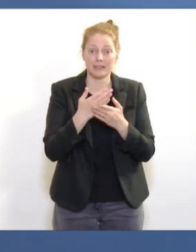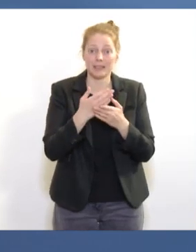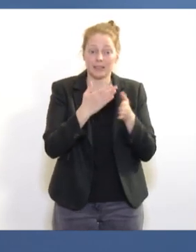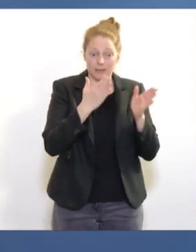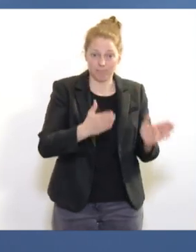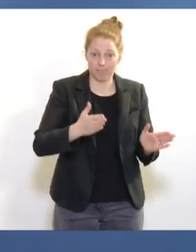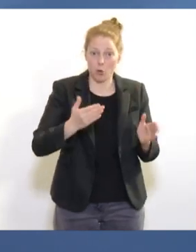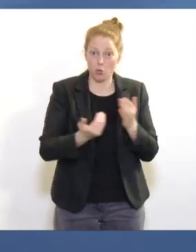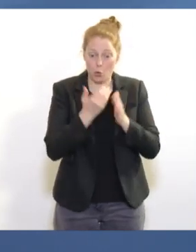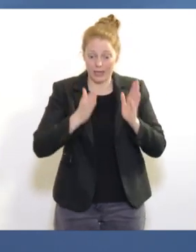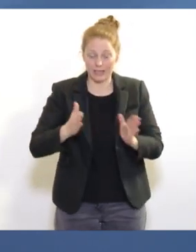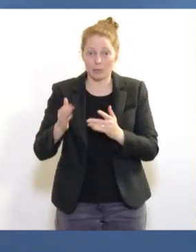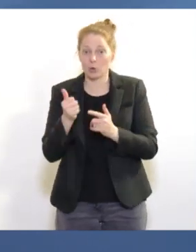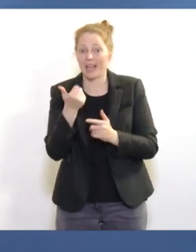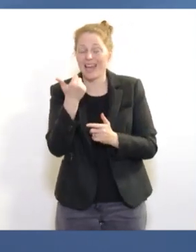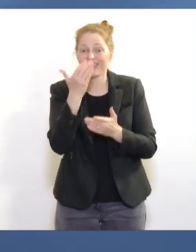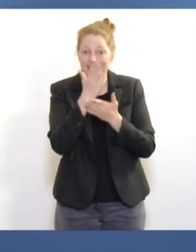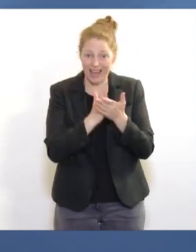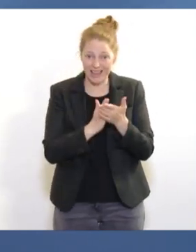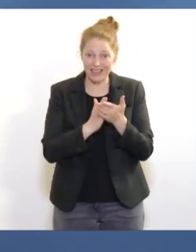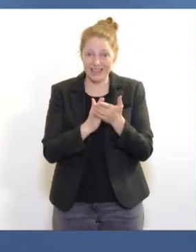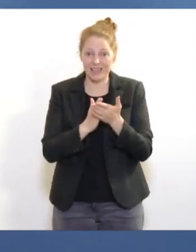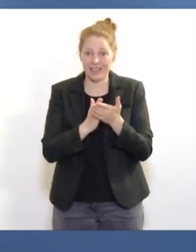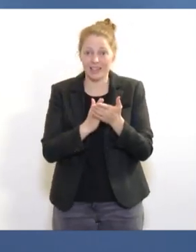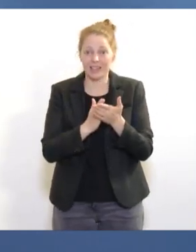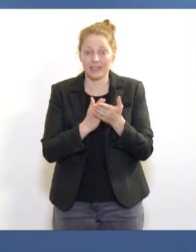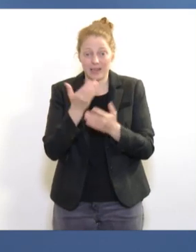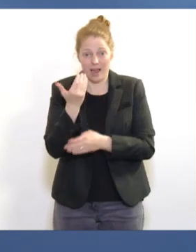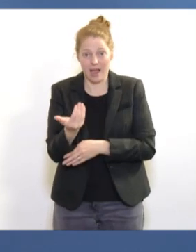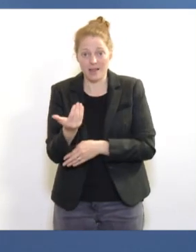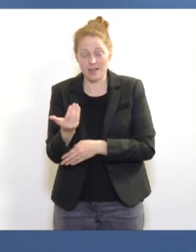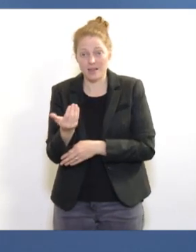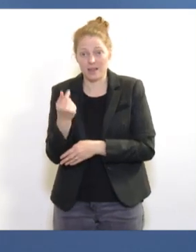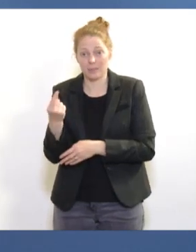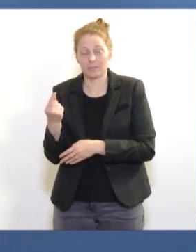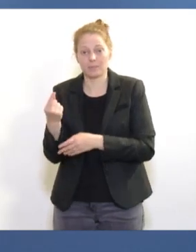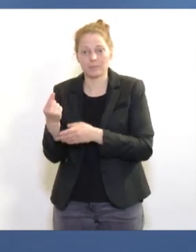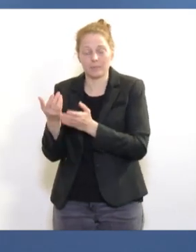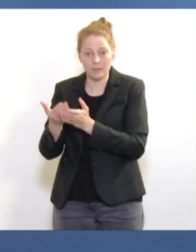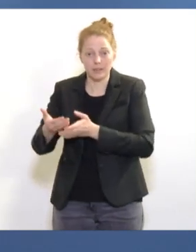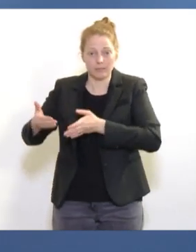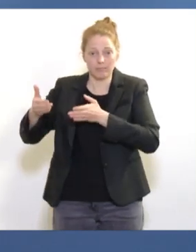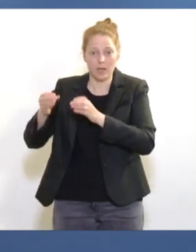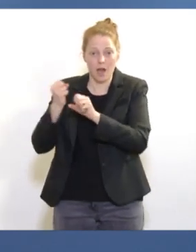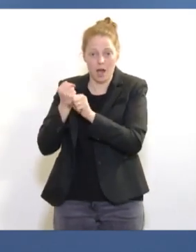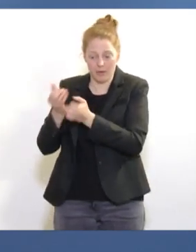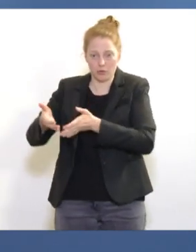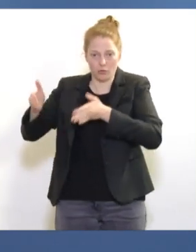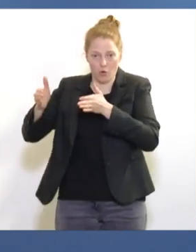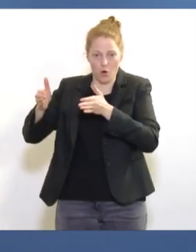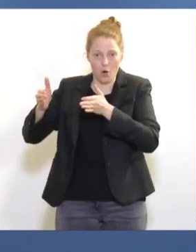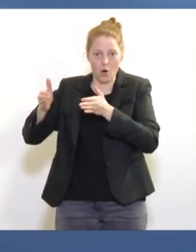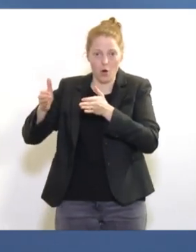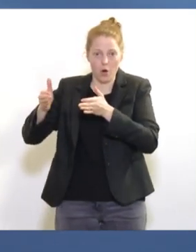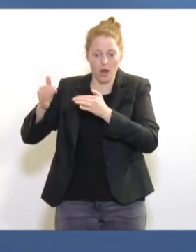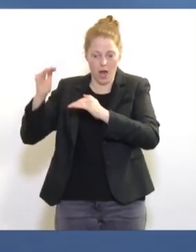also einen Teil von ihrer Pei über den Fonds pour l'emploi bezahlt kriegen, die sogenannte Indemnité compensatoire, dass